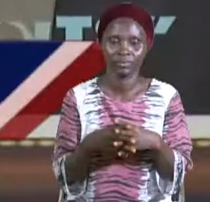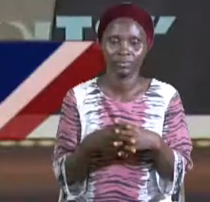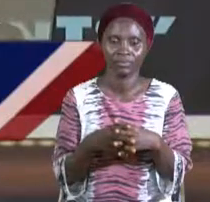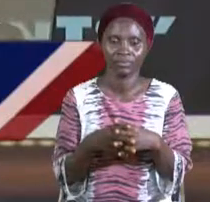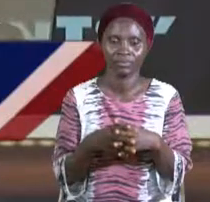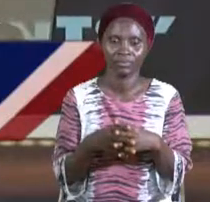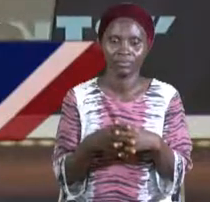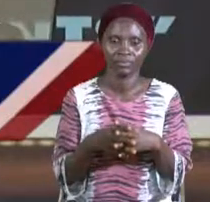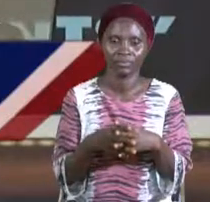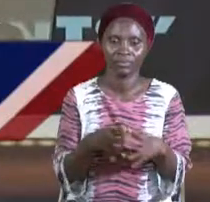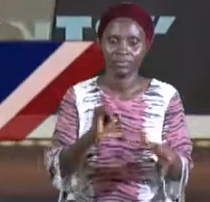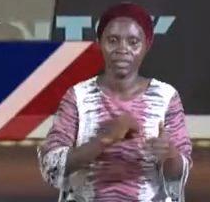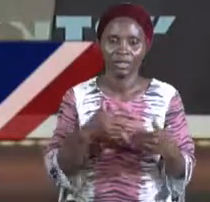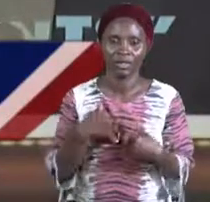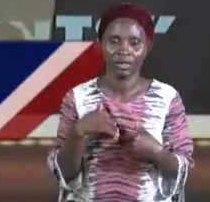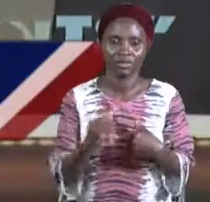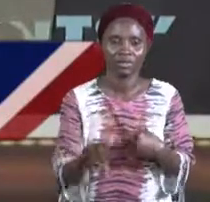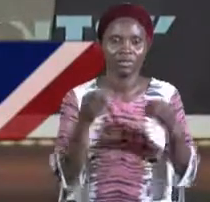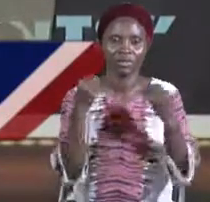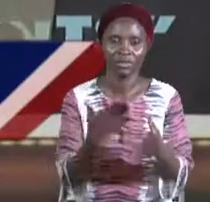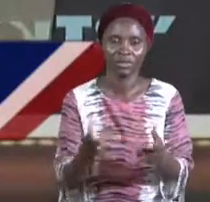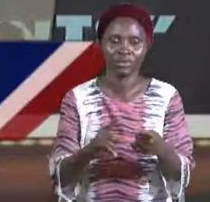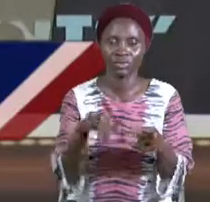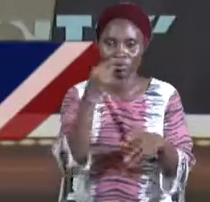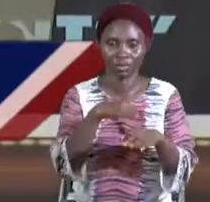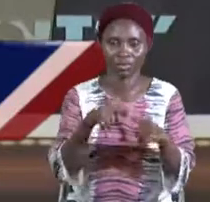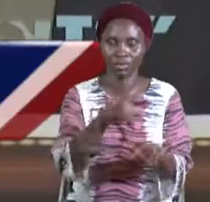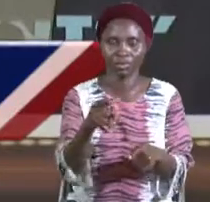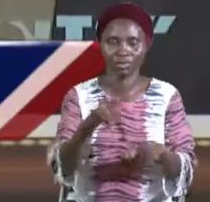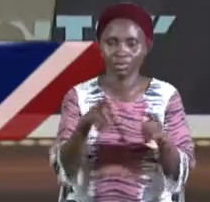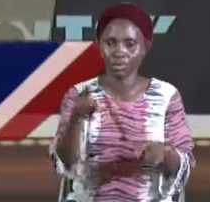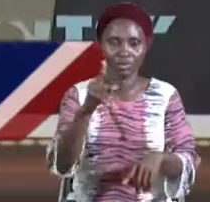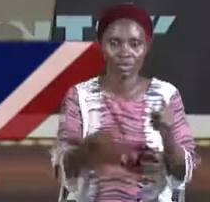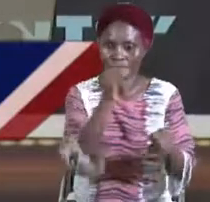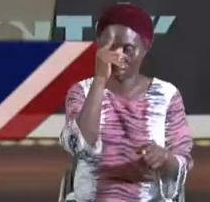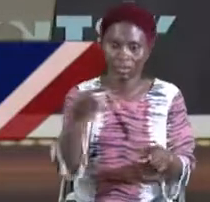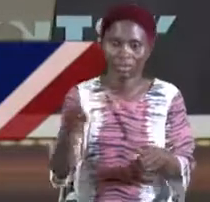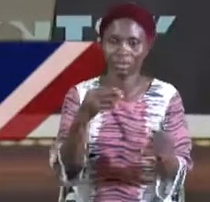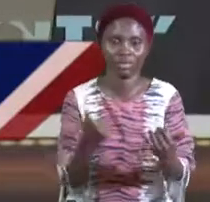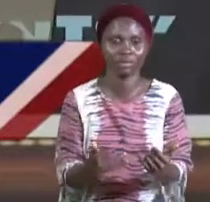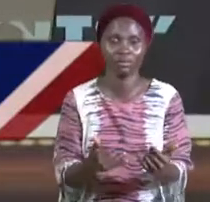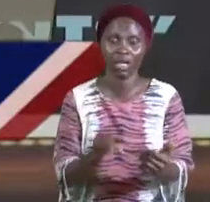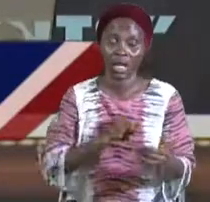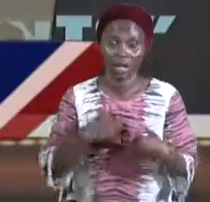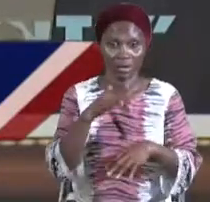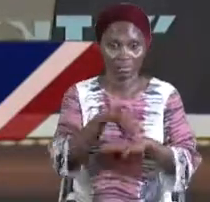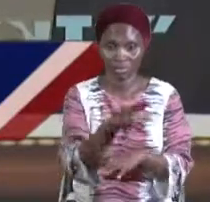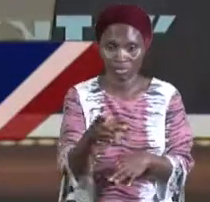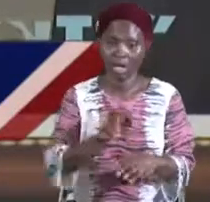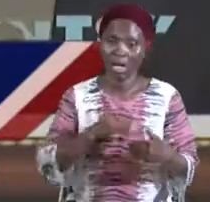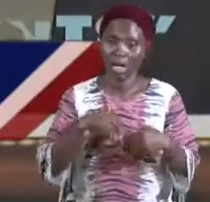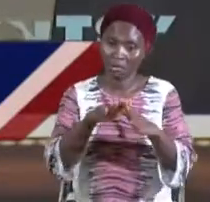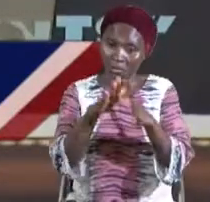12 à 13. J'ai encore beaucoup de choses à vous dire, mais vous ne pouvez pas les porter maintenant. Je vous ai touché, j'ai ouvert vos